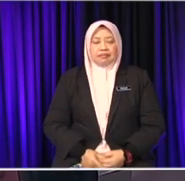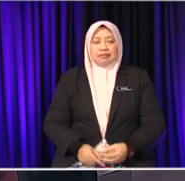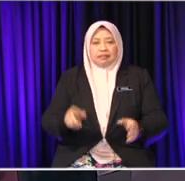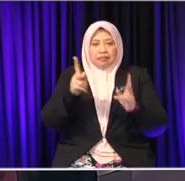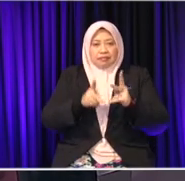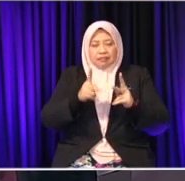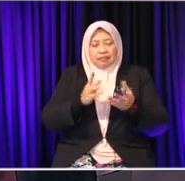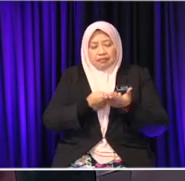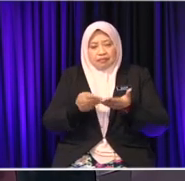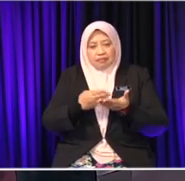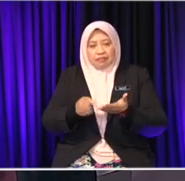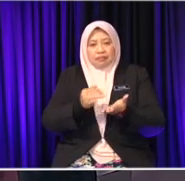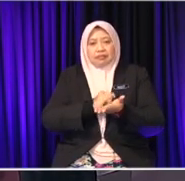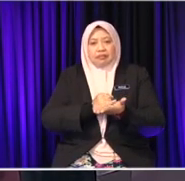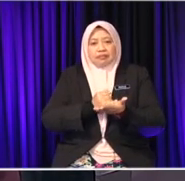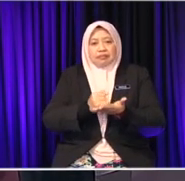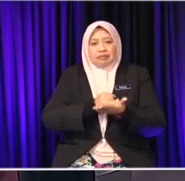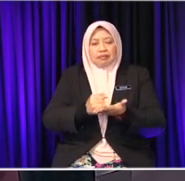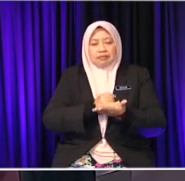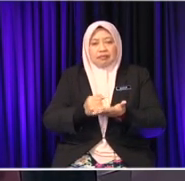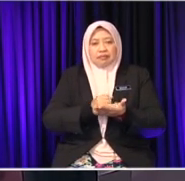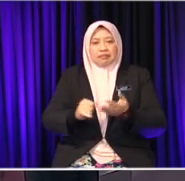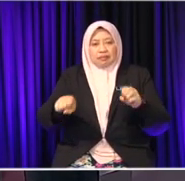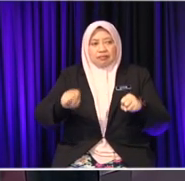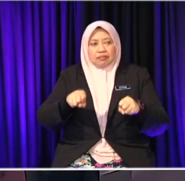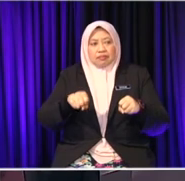apakah yang akan dinilai oleh